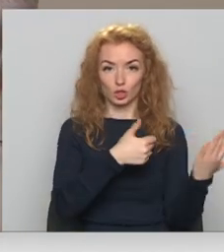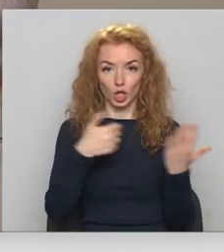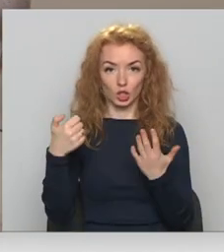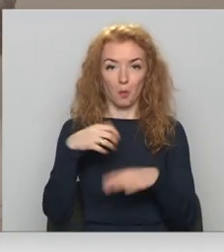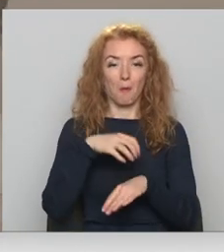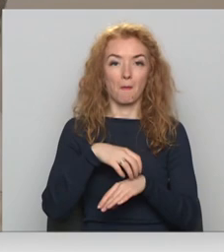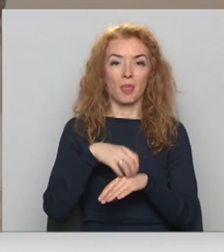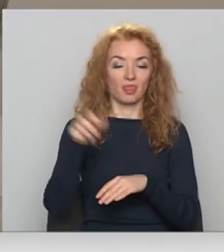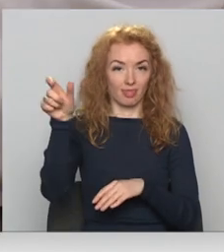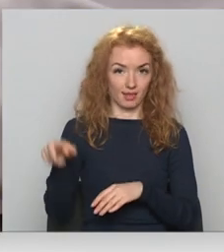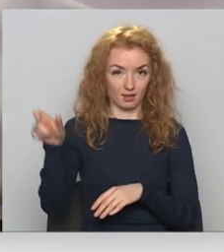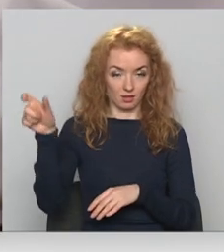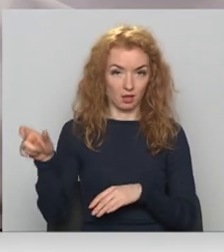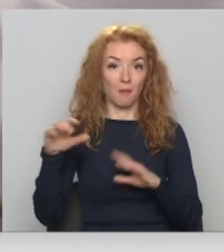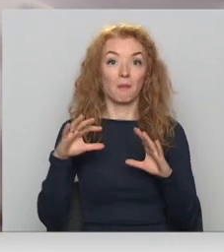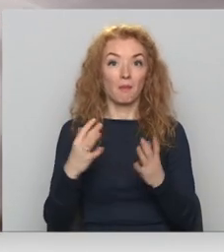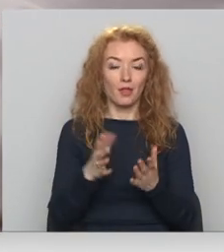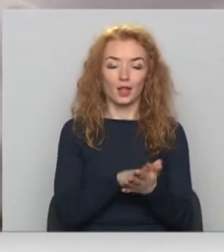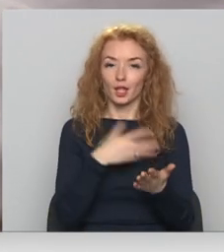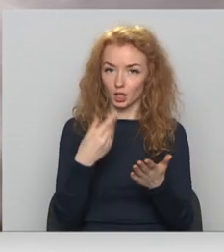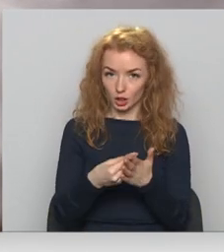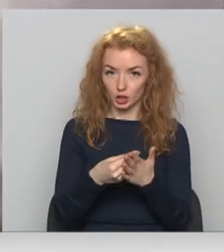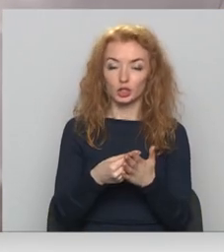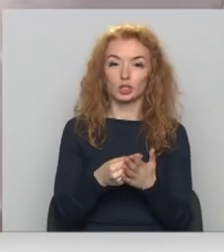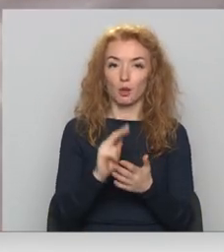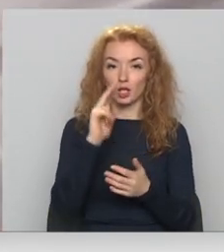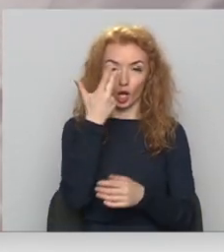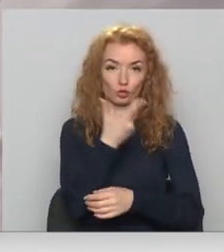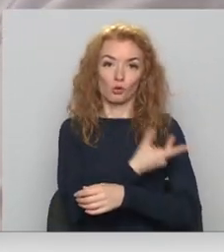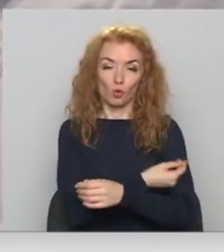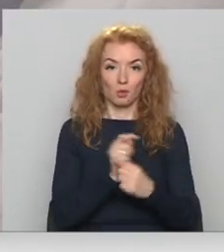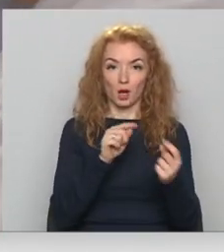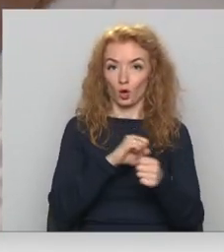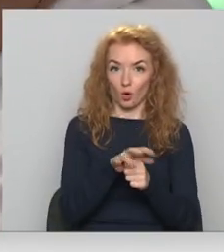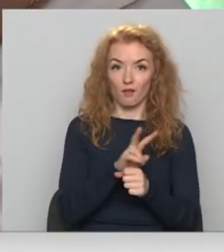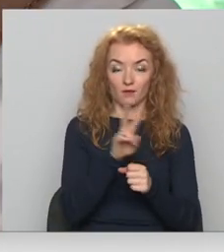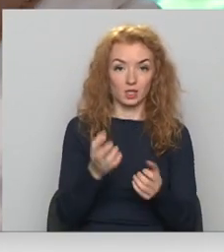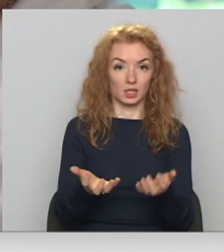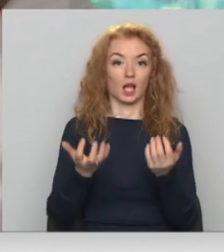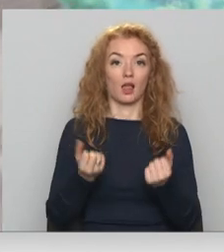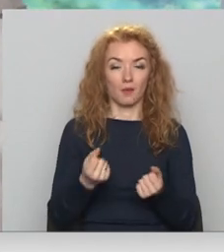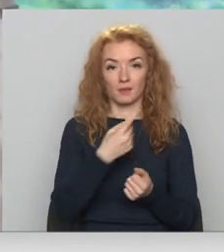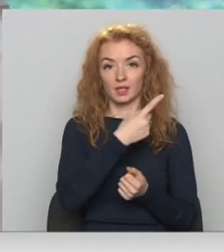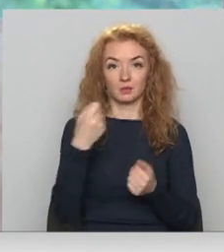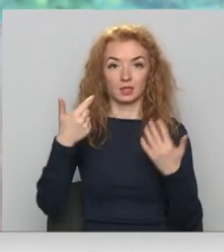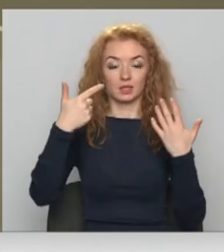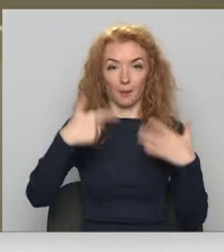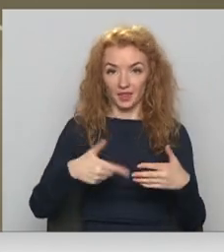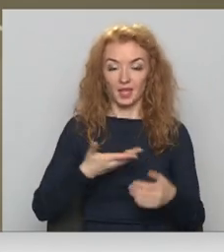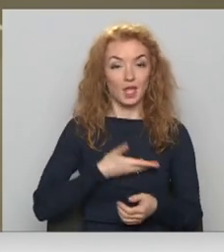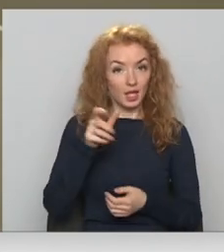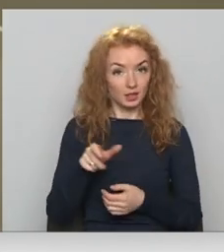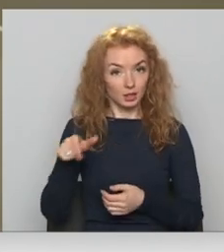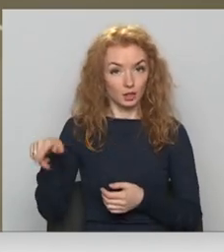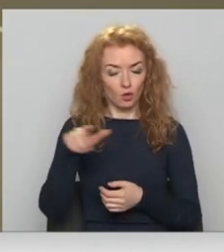13,600 medicīnas darbinieku. Bet līdz šim Latvijā trešo poti pret COVID-19 saņēmuši 170